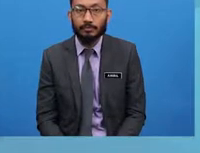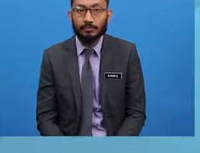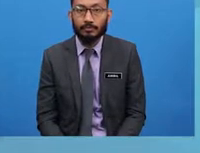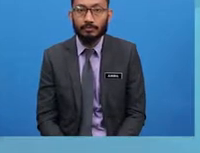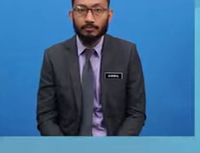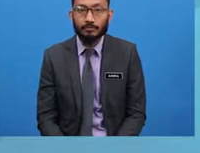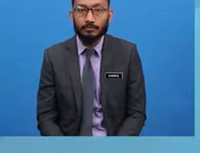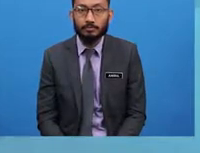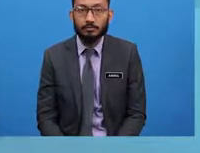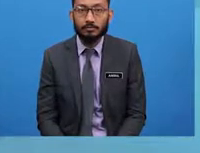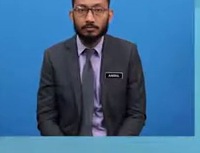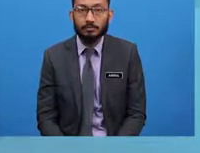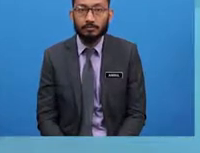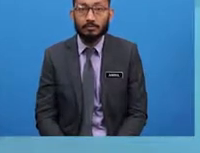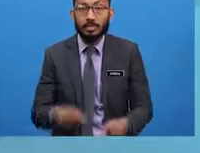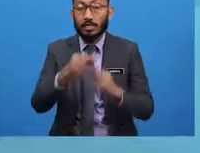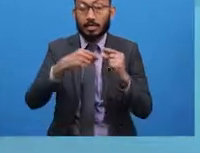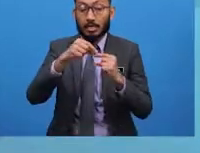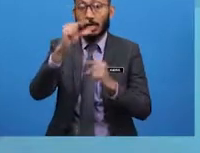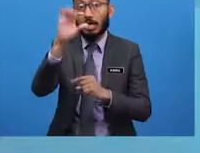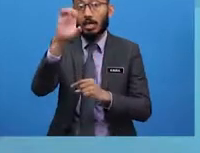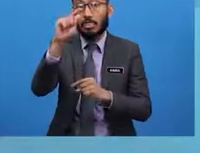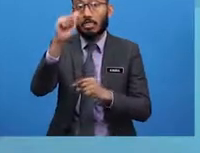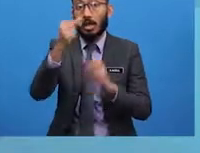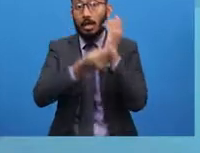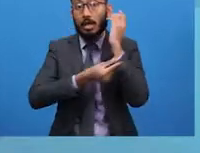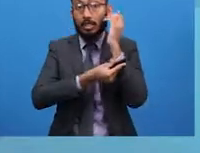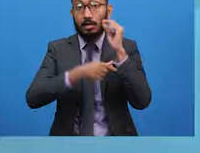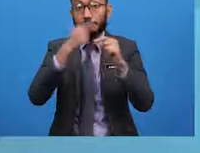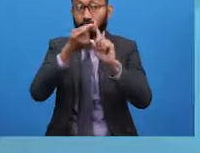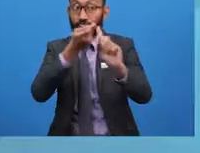Gelang getah untuk membentuk ikatan-ikatan.